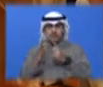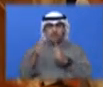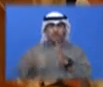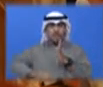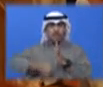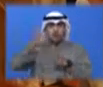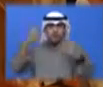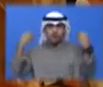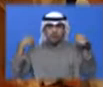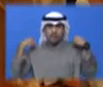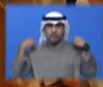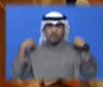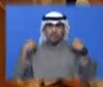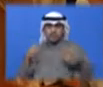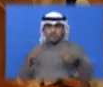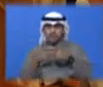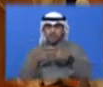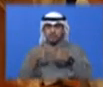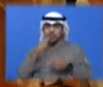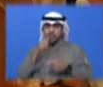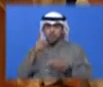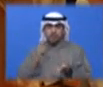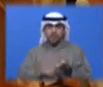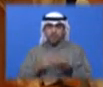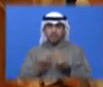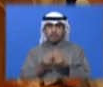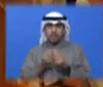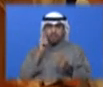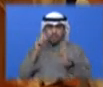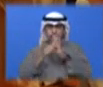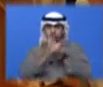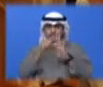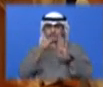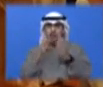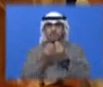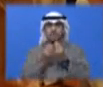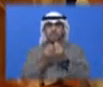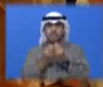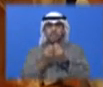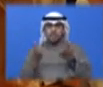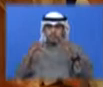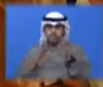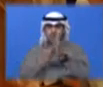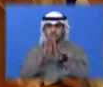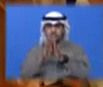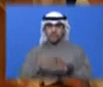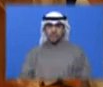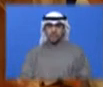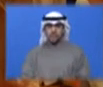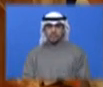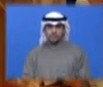أكد المجتمعون على ضرورة تطوير المفاهيم والرسائل التوعوية الخاصة بالنشاط